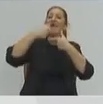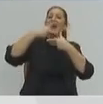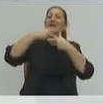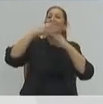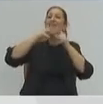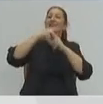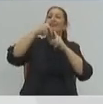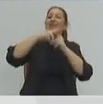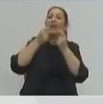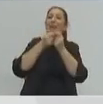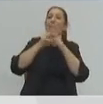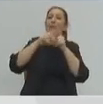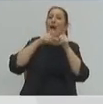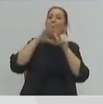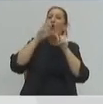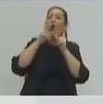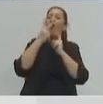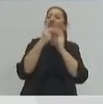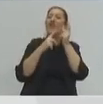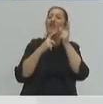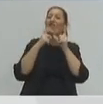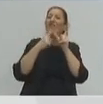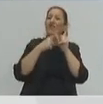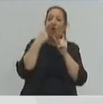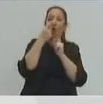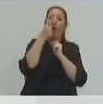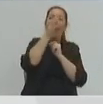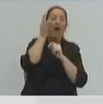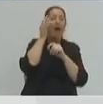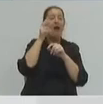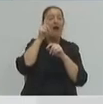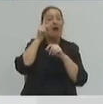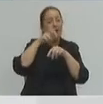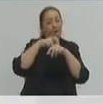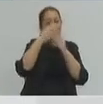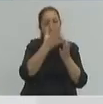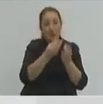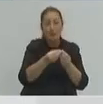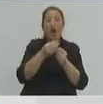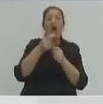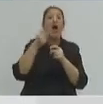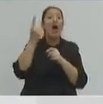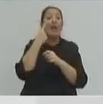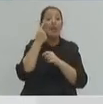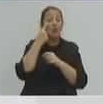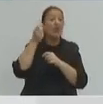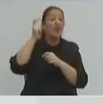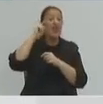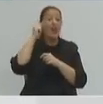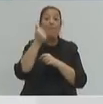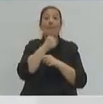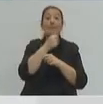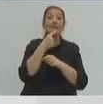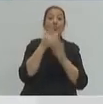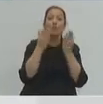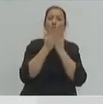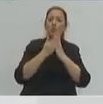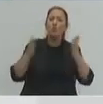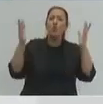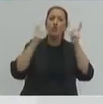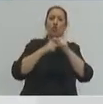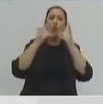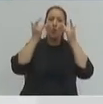yad etmek istiyorum. Atatürk'ün fikirlerimin babası dediği büyük sosyolog, kültür